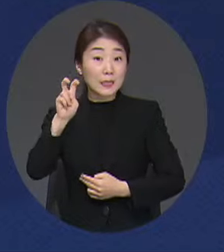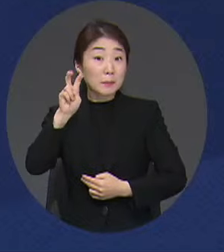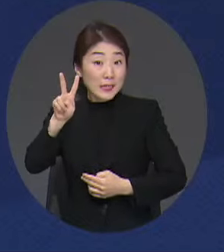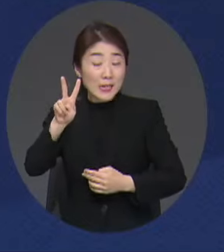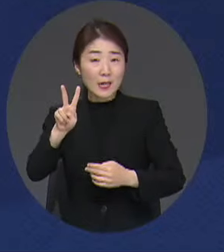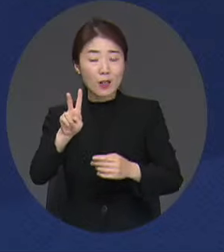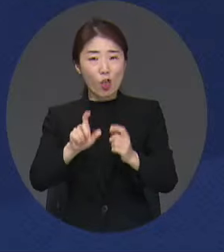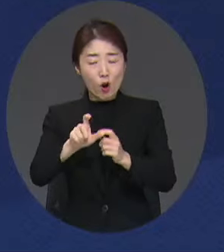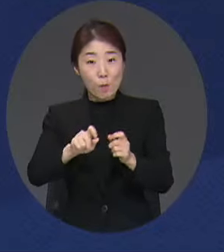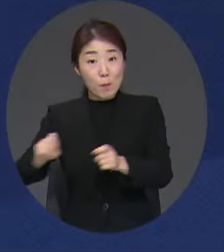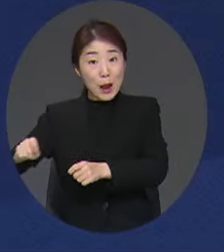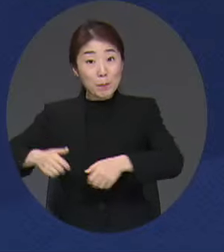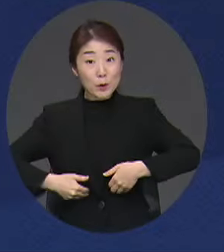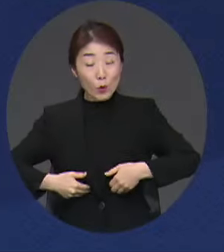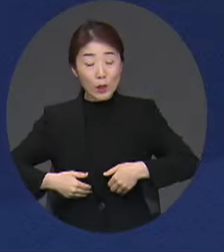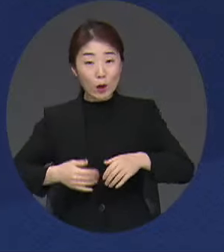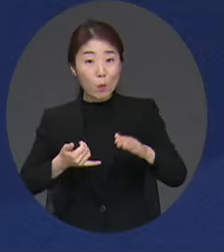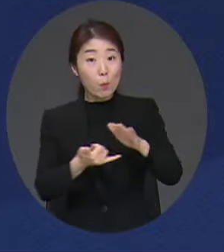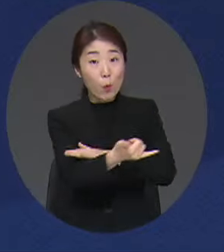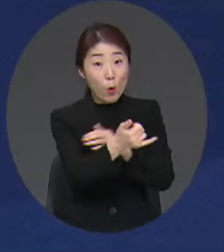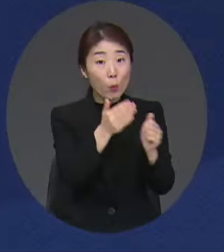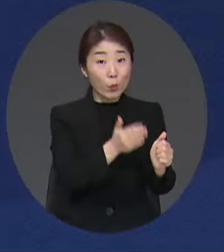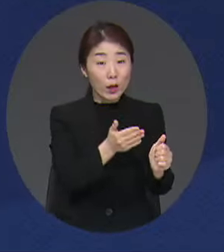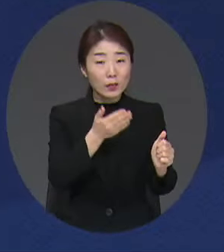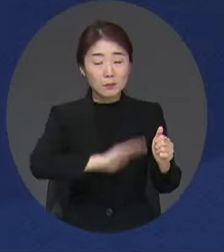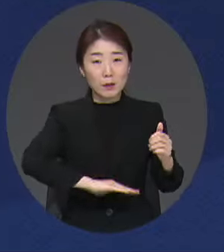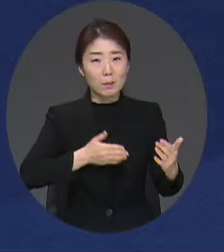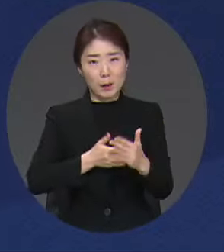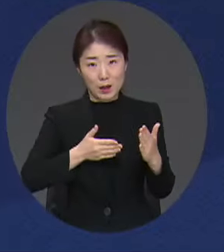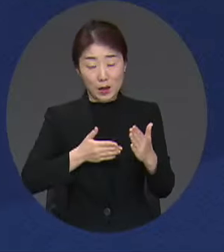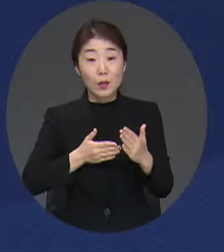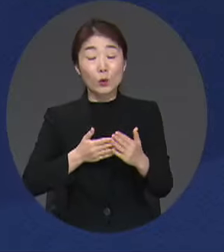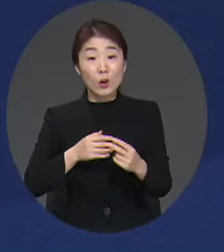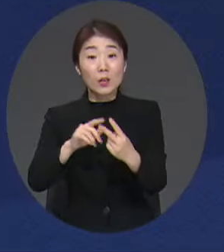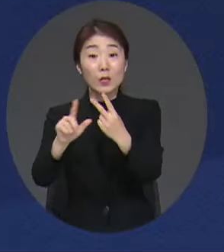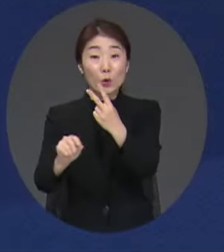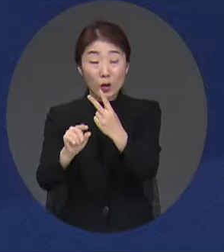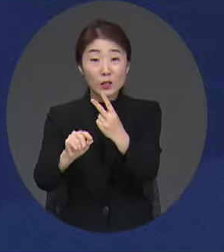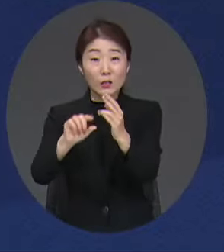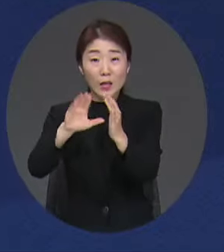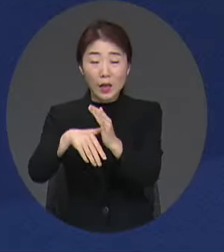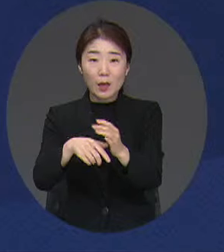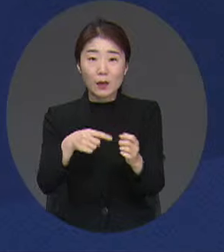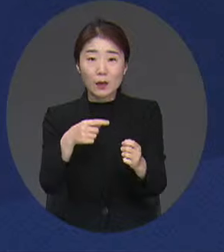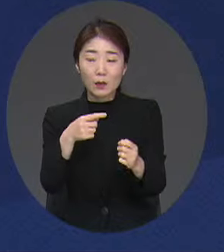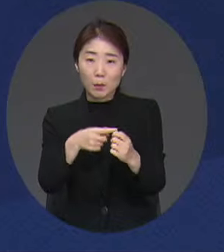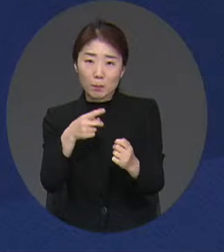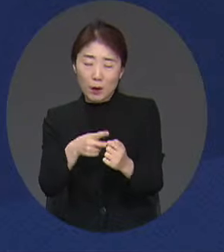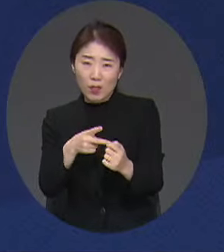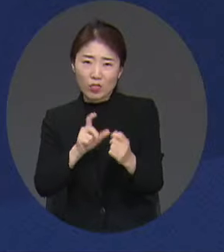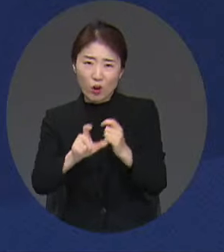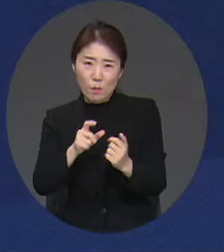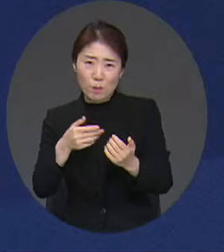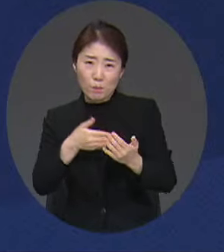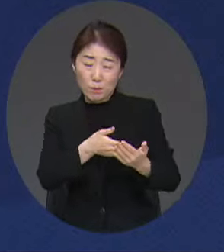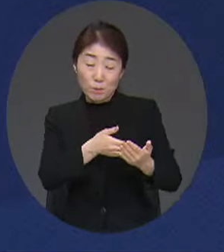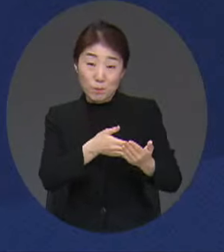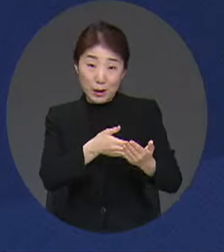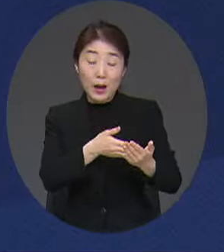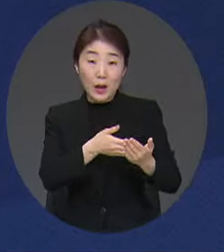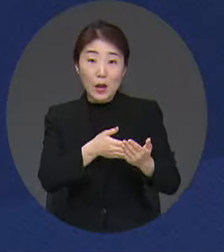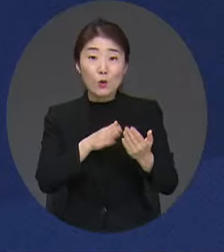공문을 보냈지만 받아들여지지 않았습니다 이듬의 2월 공사기간 연장을 두 차례 더 요구한 끝에야